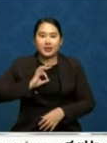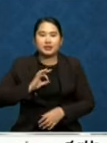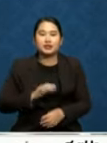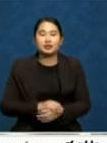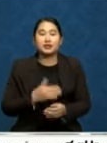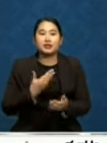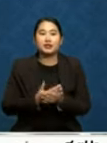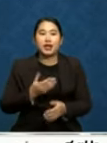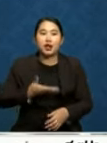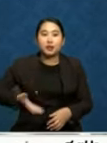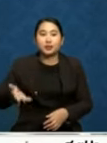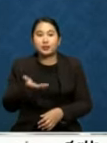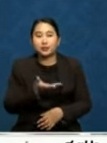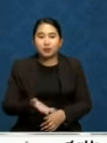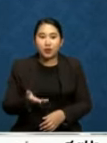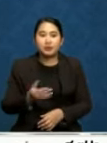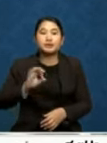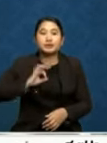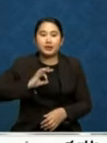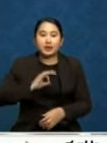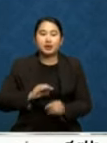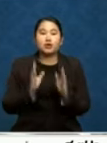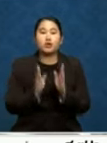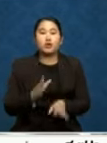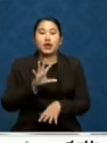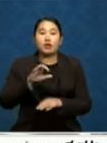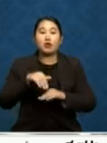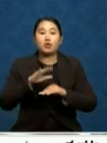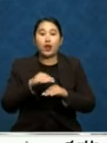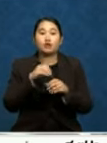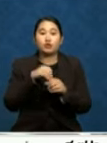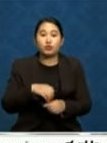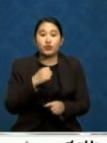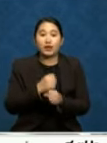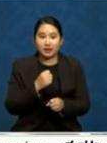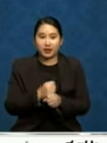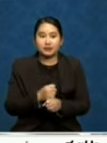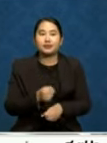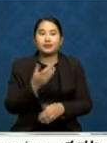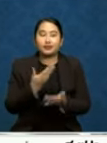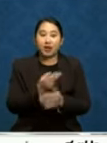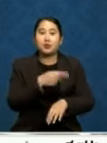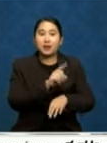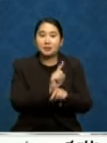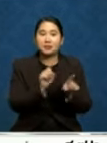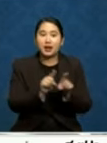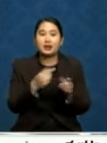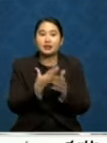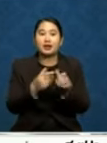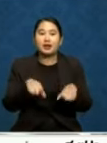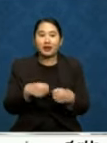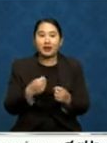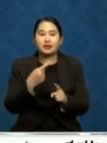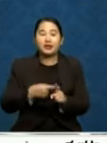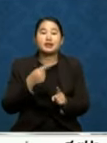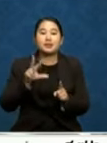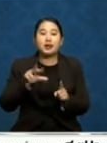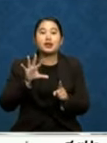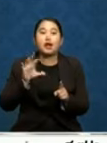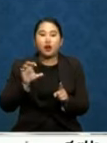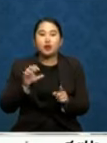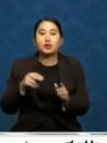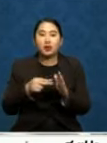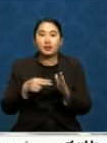เป็นเงินของพวกผมเป็นเพื่อนของสมาชิก500คนในสภานี่แหละครับเป็นเงินของท่านประธานด้วยที่เราถูกหักไปเดือนละ 3,500 บาท